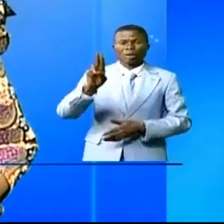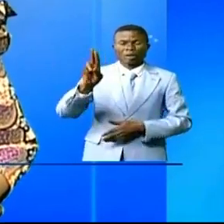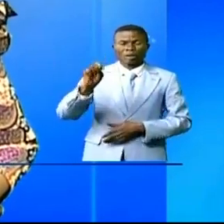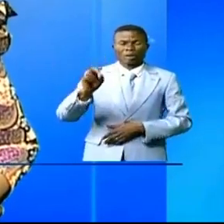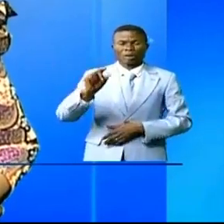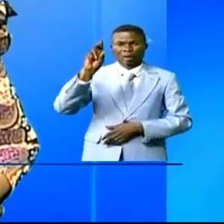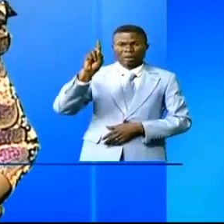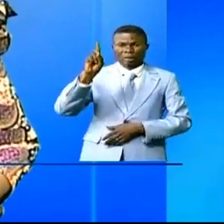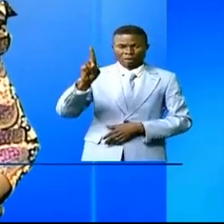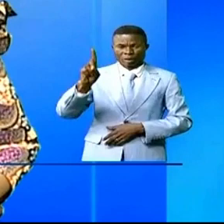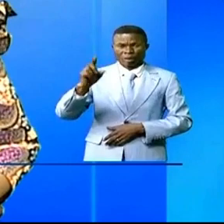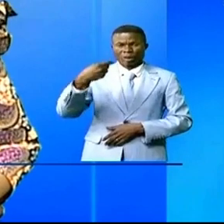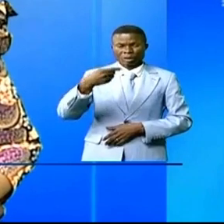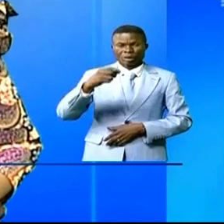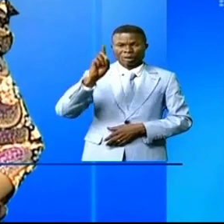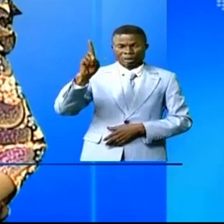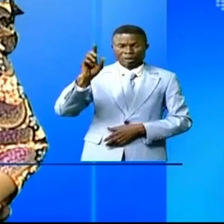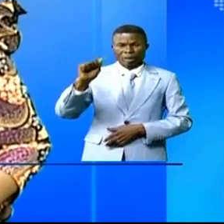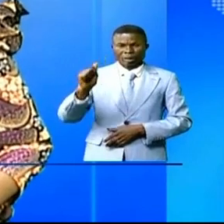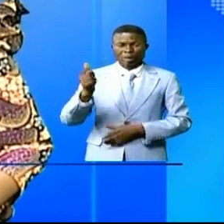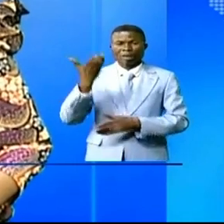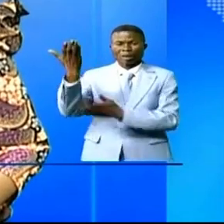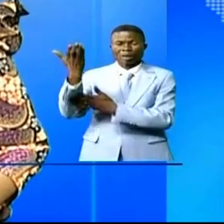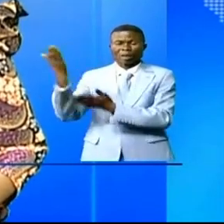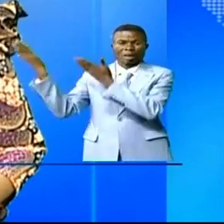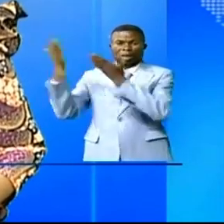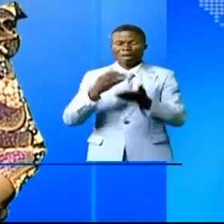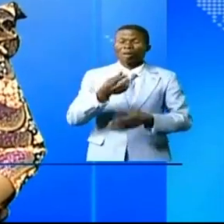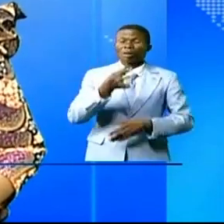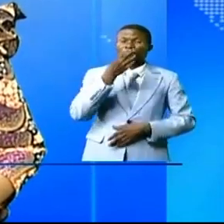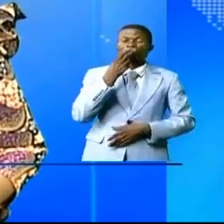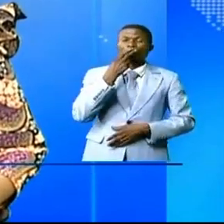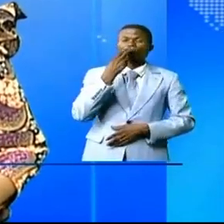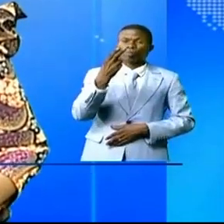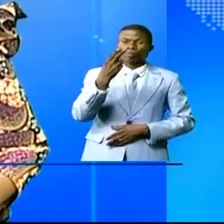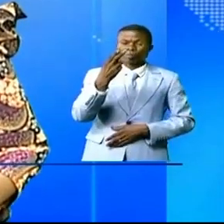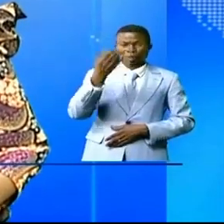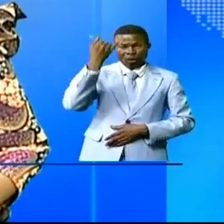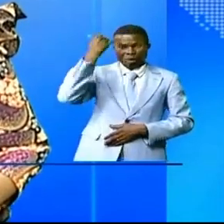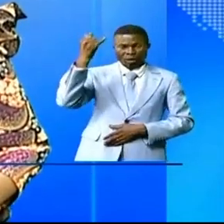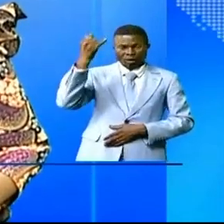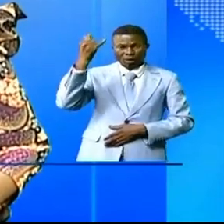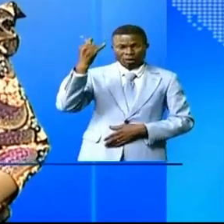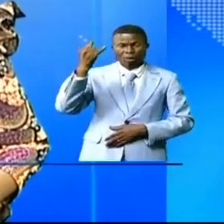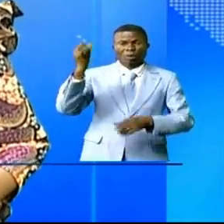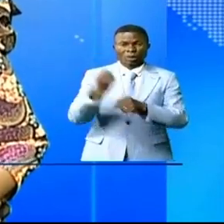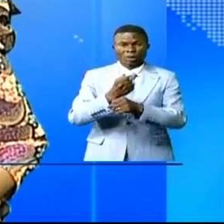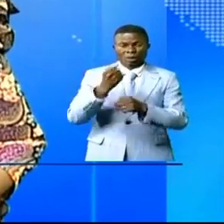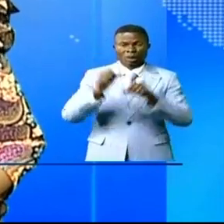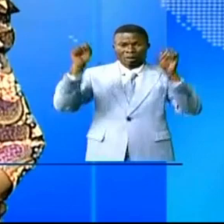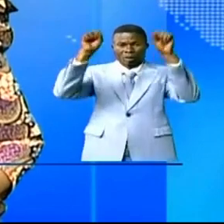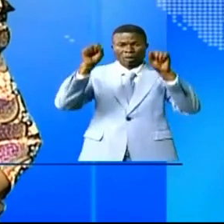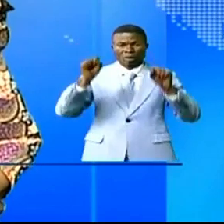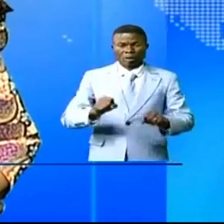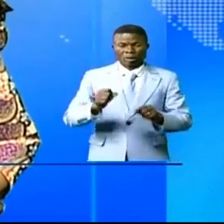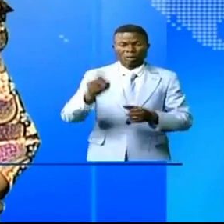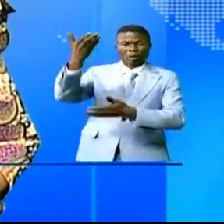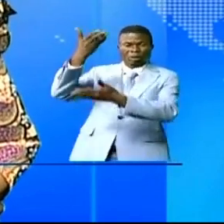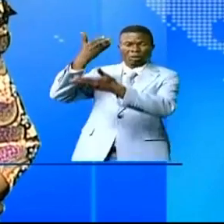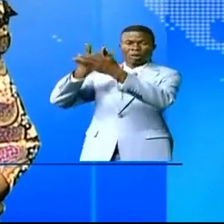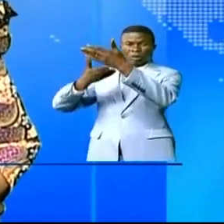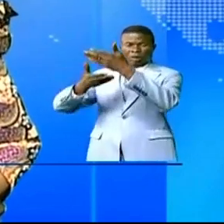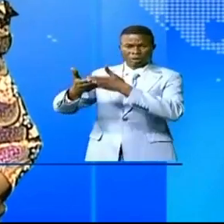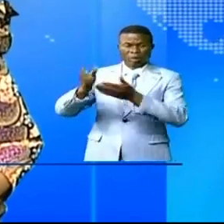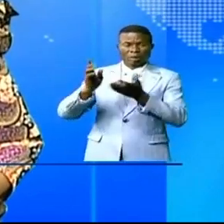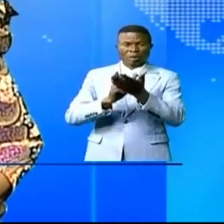sigle au rappel aux importateurs des cigarettes que dans le cadre de la mise en service du système de traçabilité de